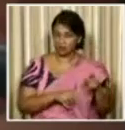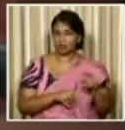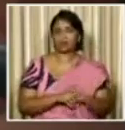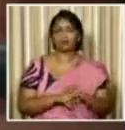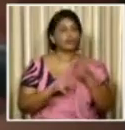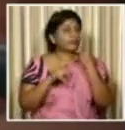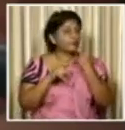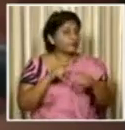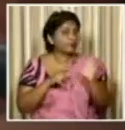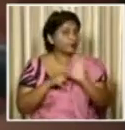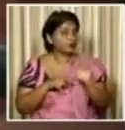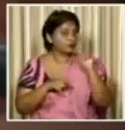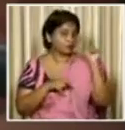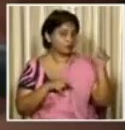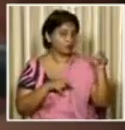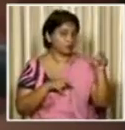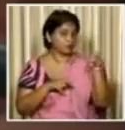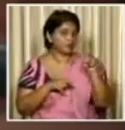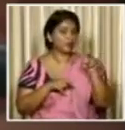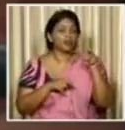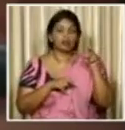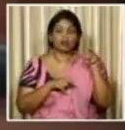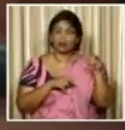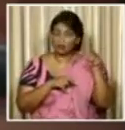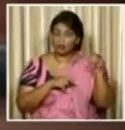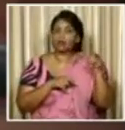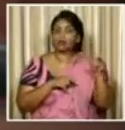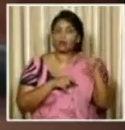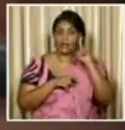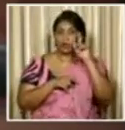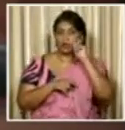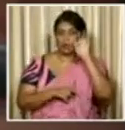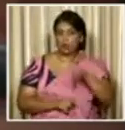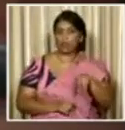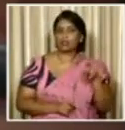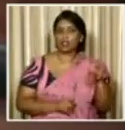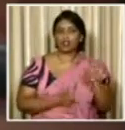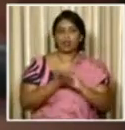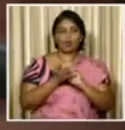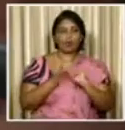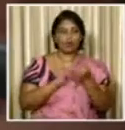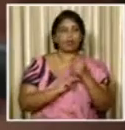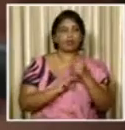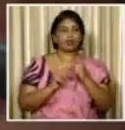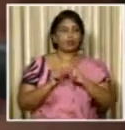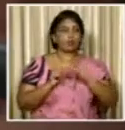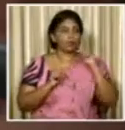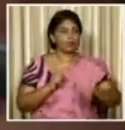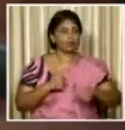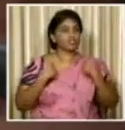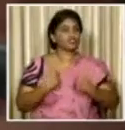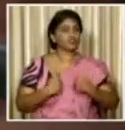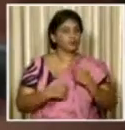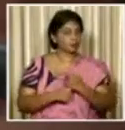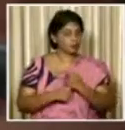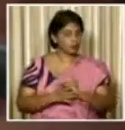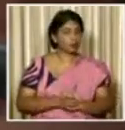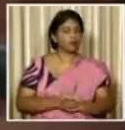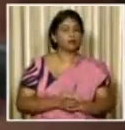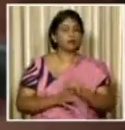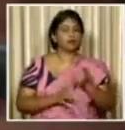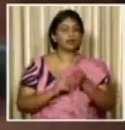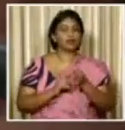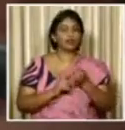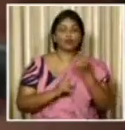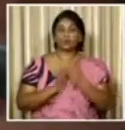e vitarak nemei ohu samba ohuge eka putek lotarai mandale sabhapatiwara bawata patwena e kiyanne